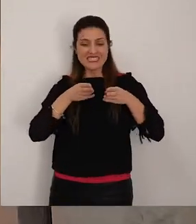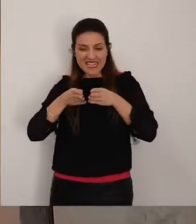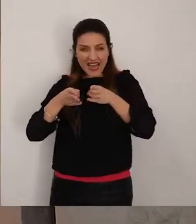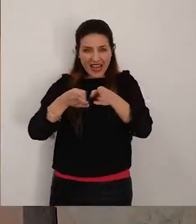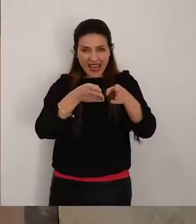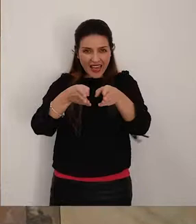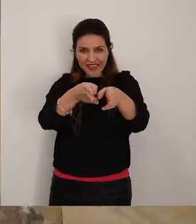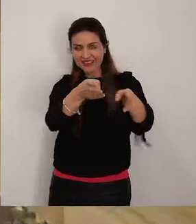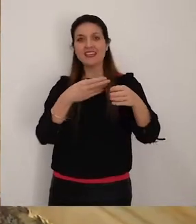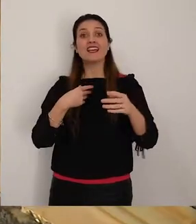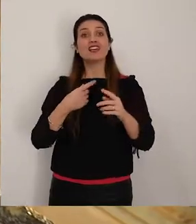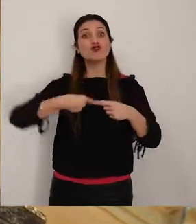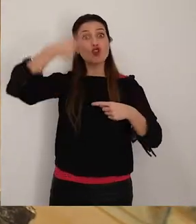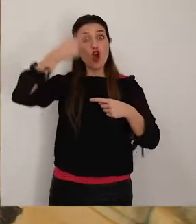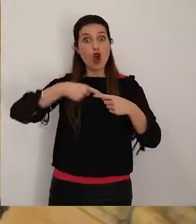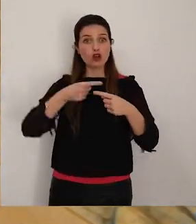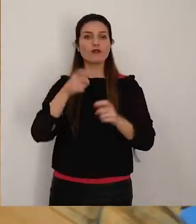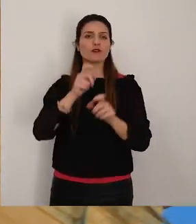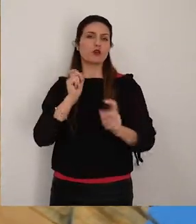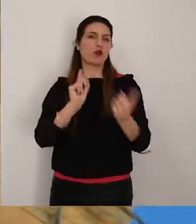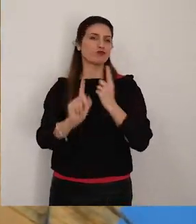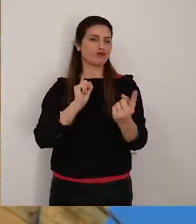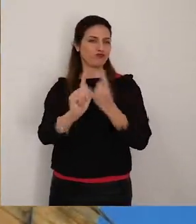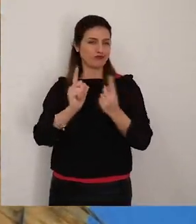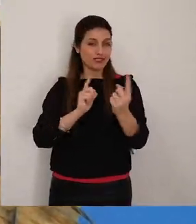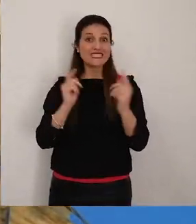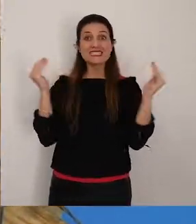dei candelotti e brulicanti di vita nelle lunghe ore del giorno.